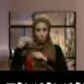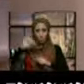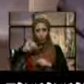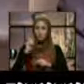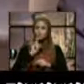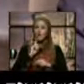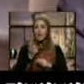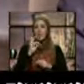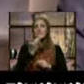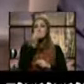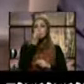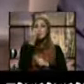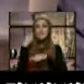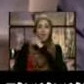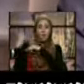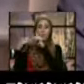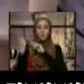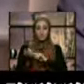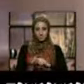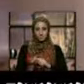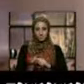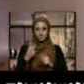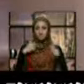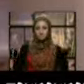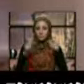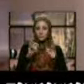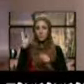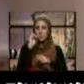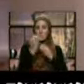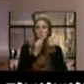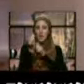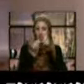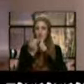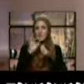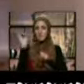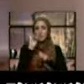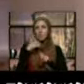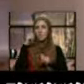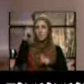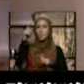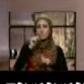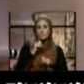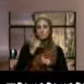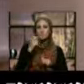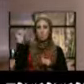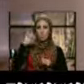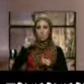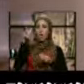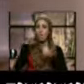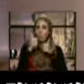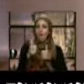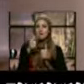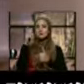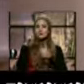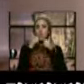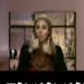أنا الآن وفي مجلس معين وصفت في فلان يعني عدة وصفات طيبة،